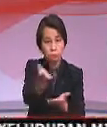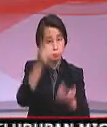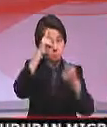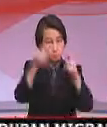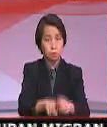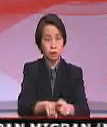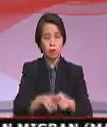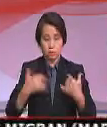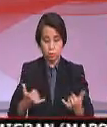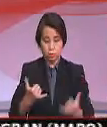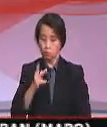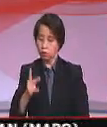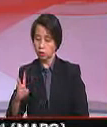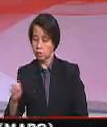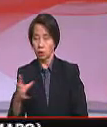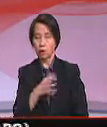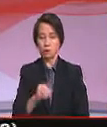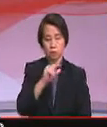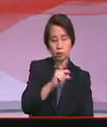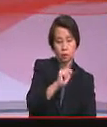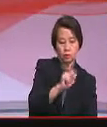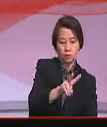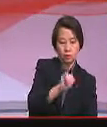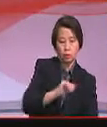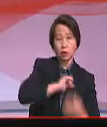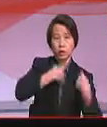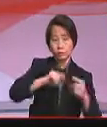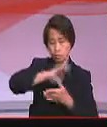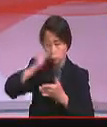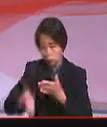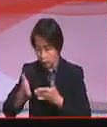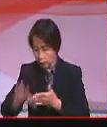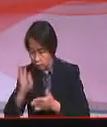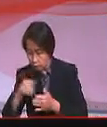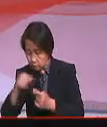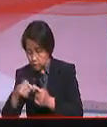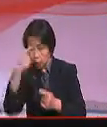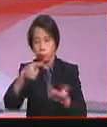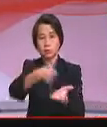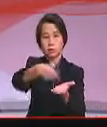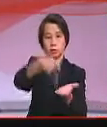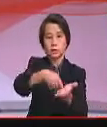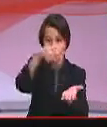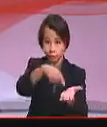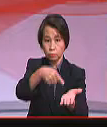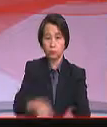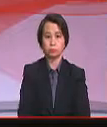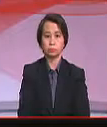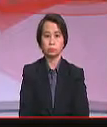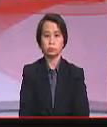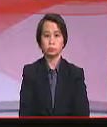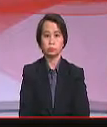Buat masa ini, Kementerian Kesihatan dan pihak Gavi sedang memuktamadkan tarikh bagi menandatangani perjanjian tersebut.